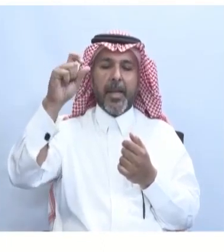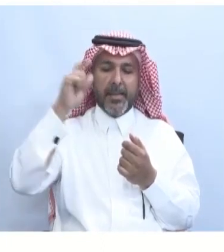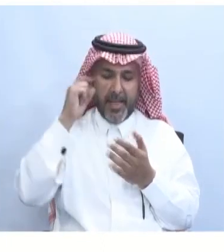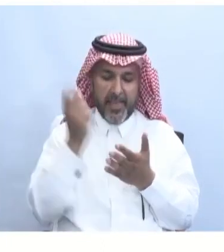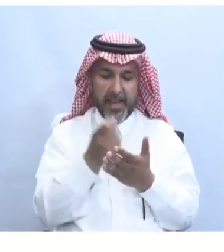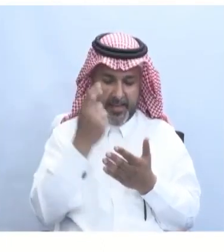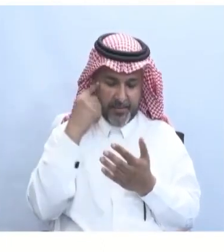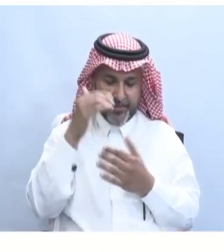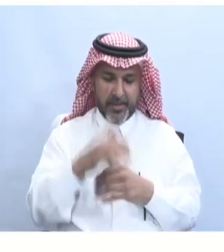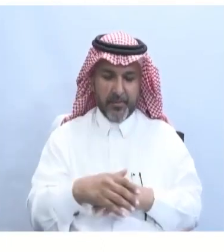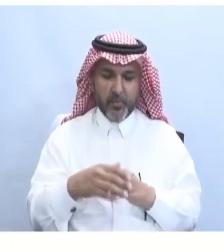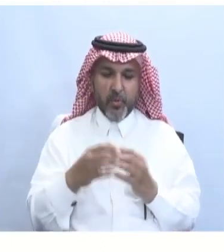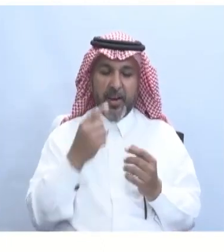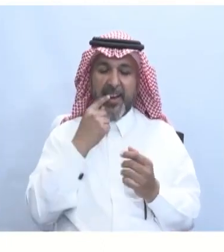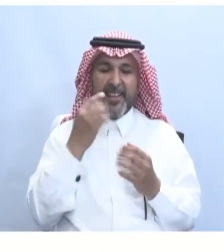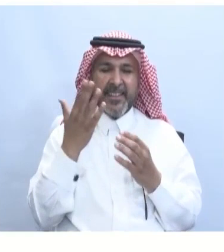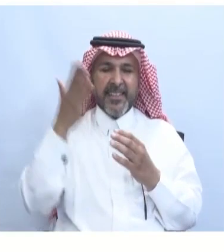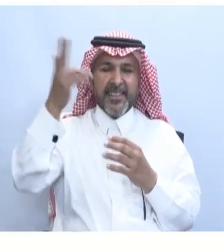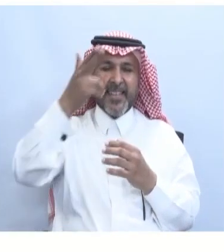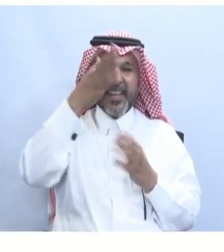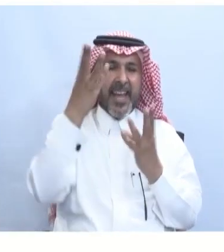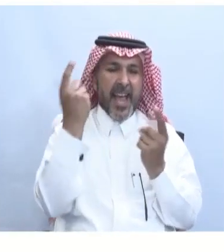العمله عام 77 هجريا